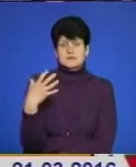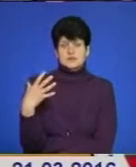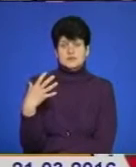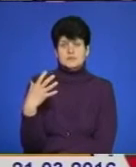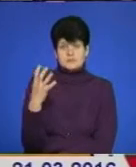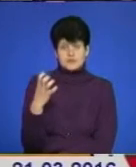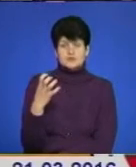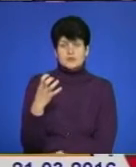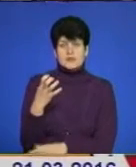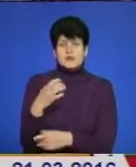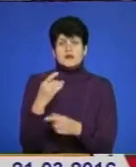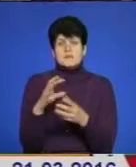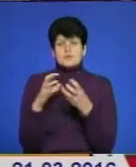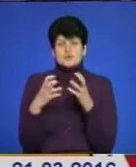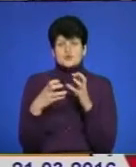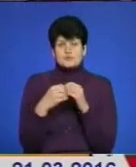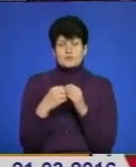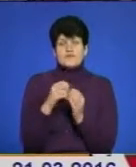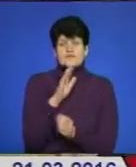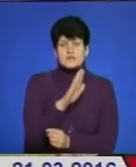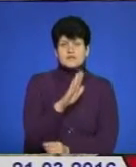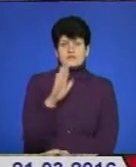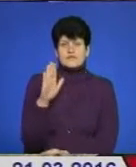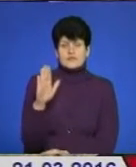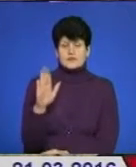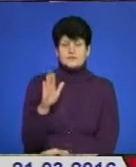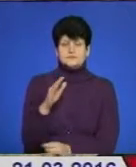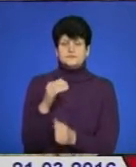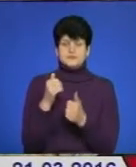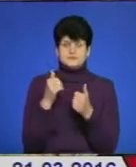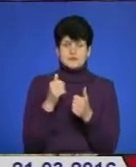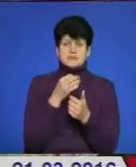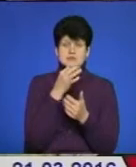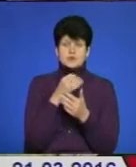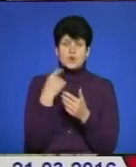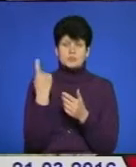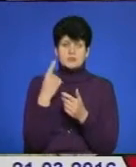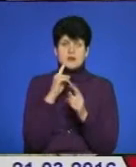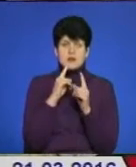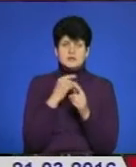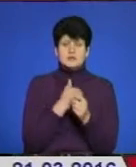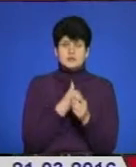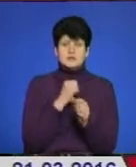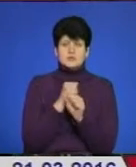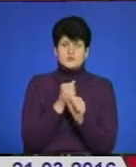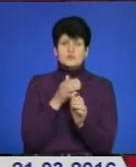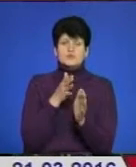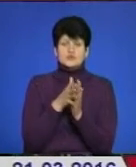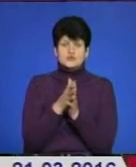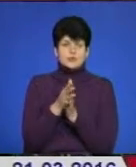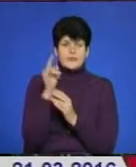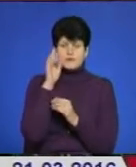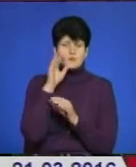Підсумував своє стоденне перебування на посаді Віктор Вікторович обнадійливо. Обласна рада налаштована працювати прозоро, не популістично,